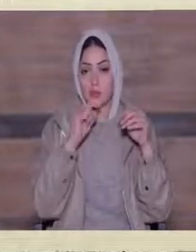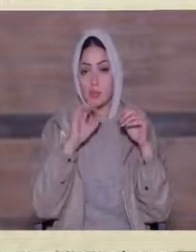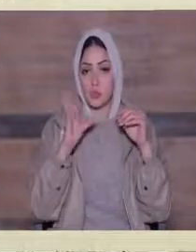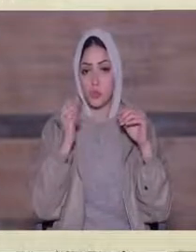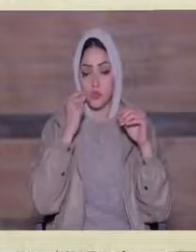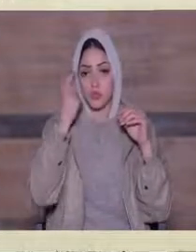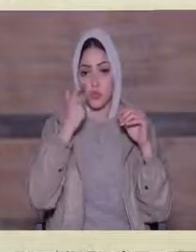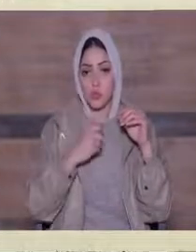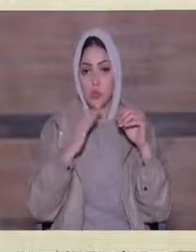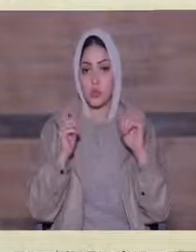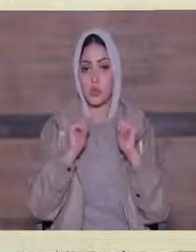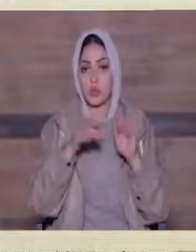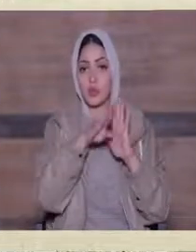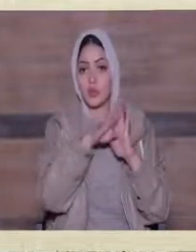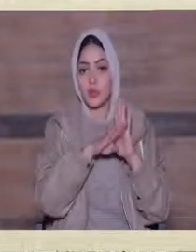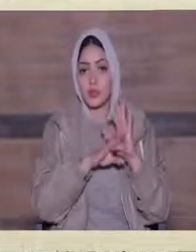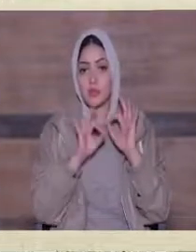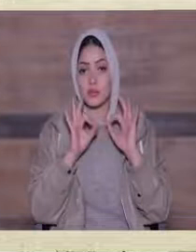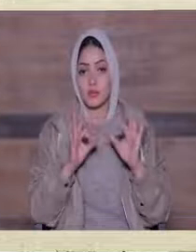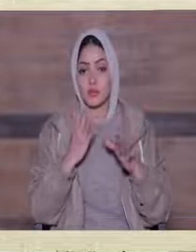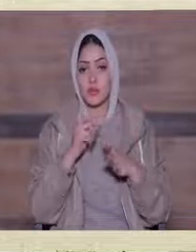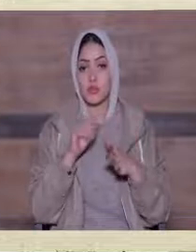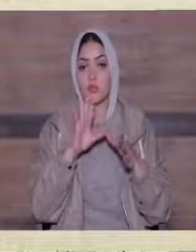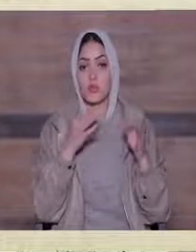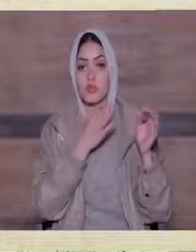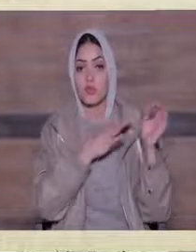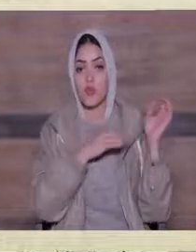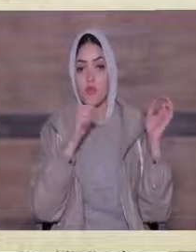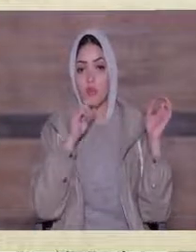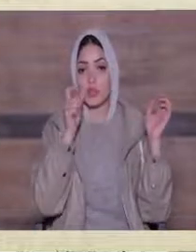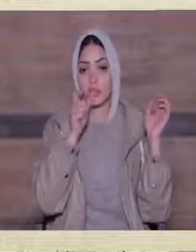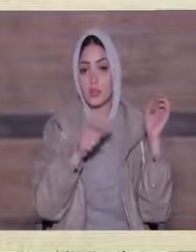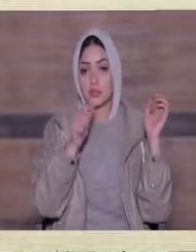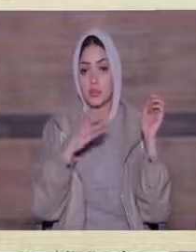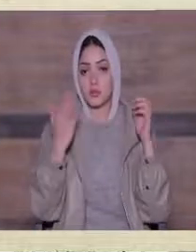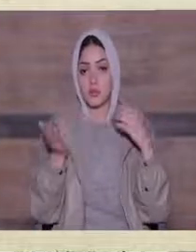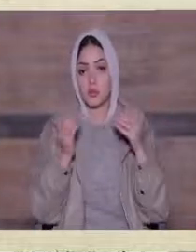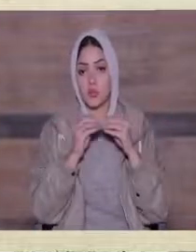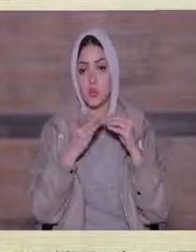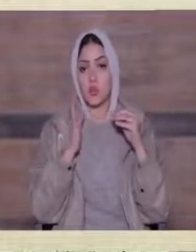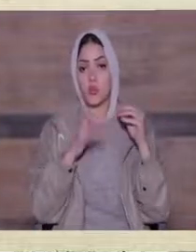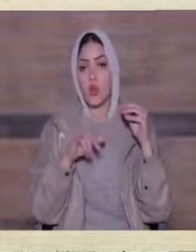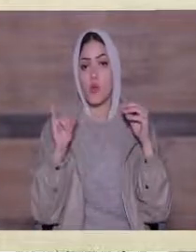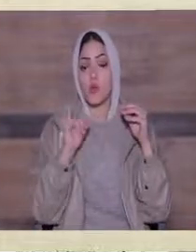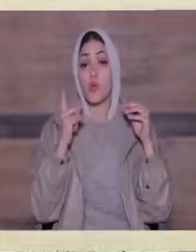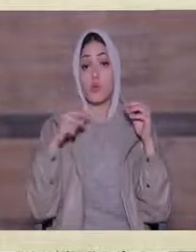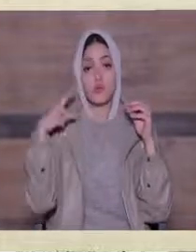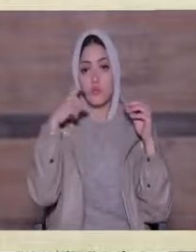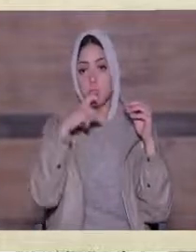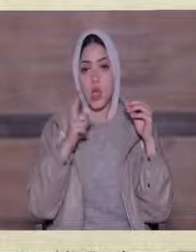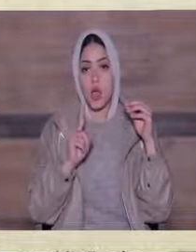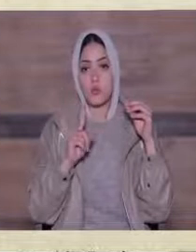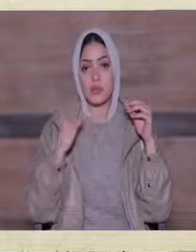علاج منهم وترتيبهم ومناسبتهم لظروف وحالة كل سيدة شيء مهم جدا، ومن الصعب انه دكتور